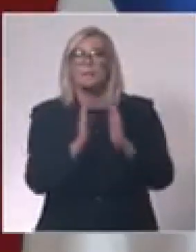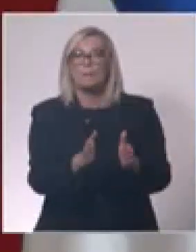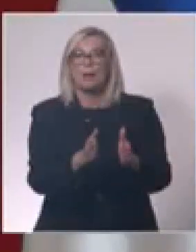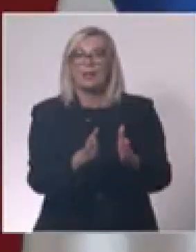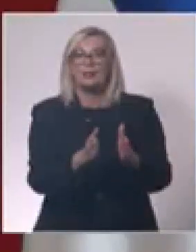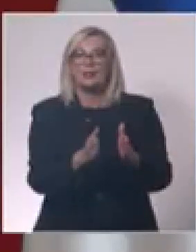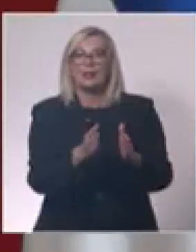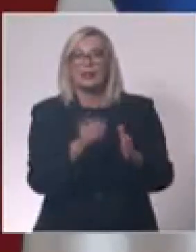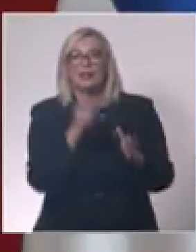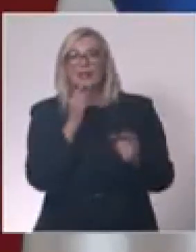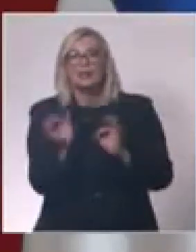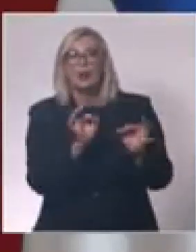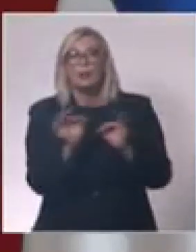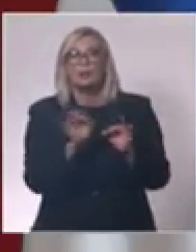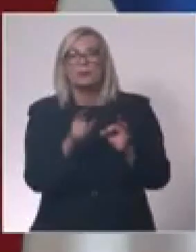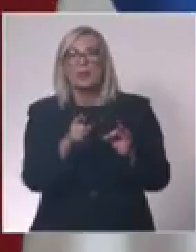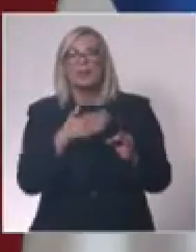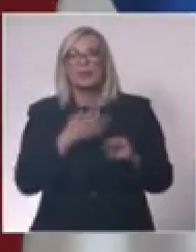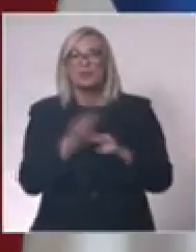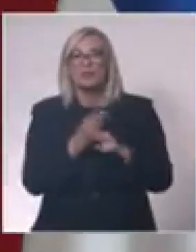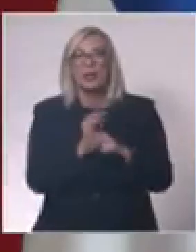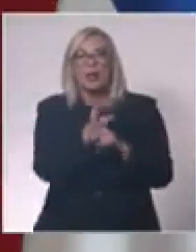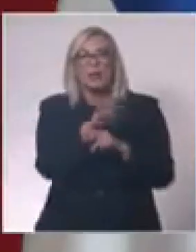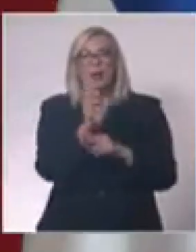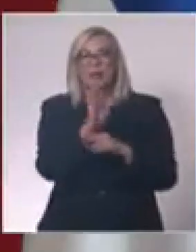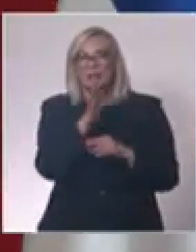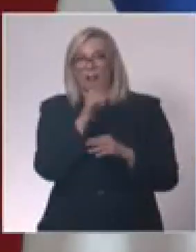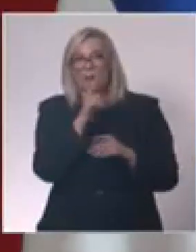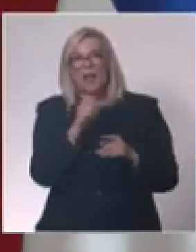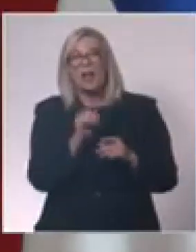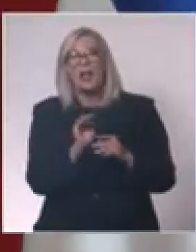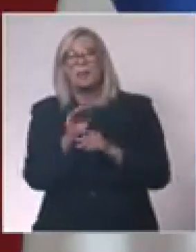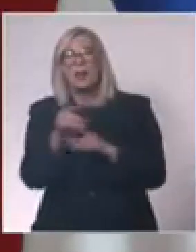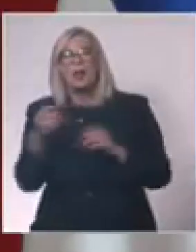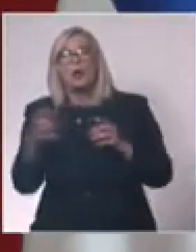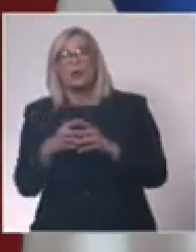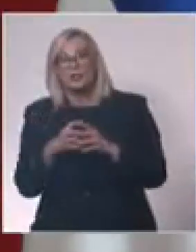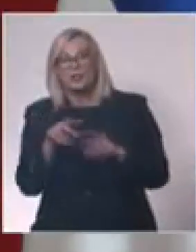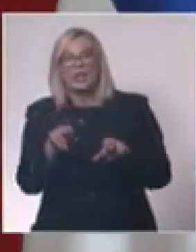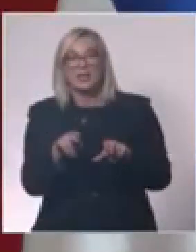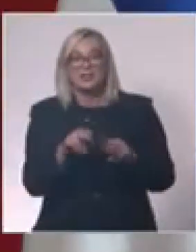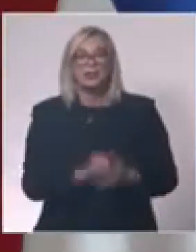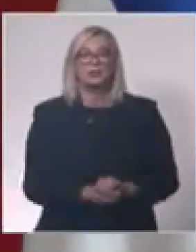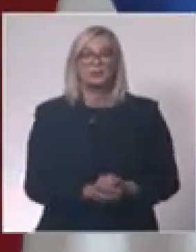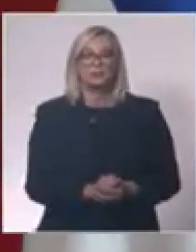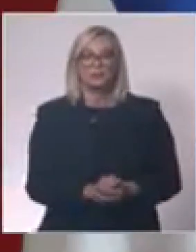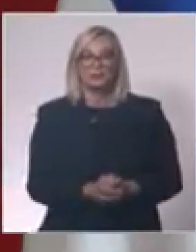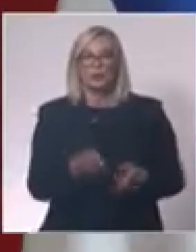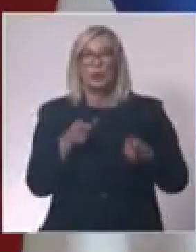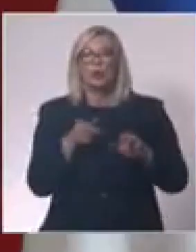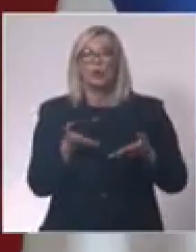нов пат за снабдување со природен газ на нашата држава преко Северна Македонија, односно кон Грција, од Грција